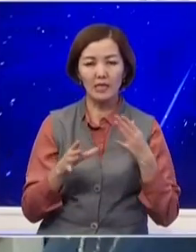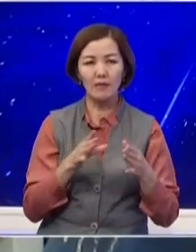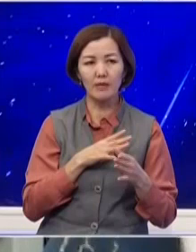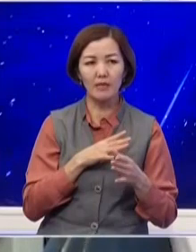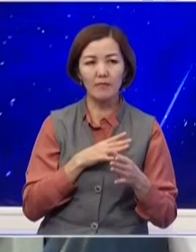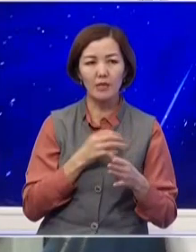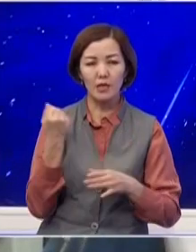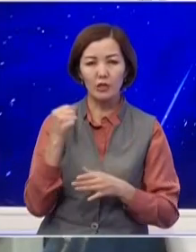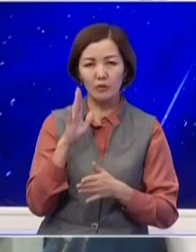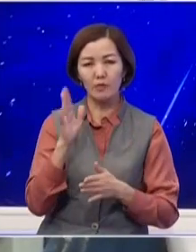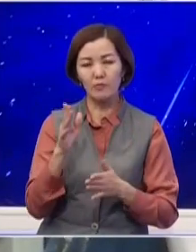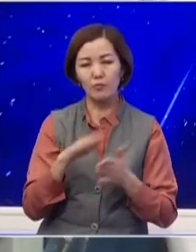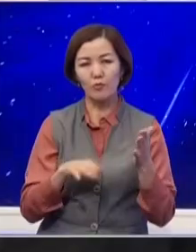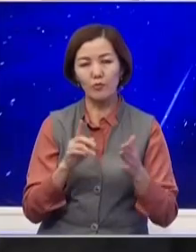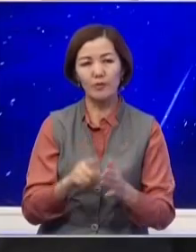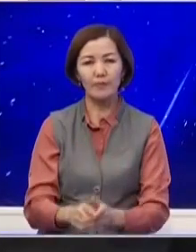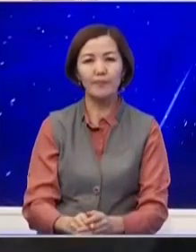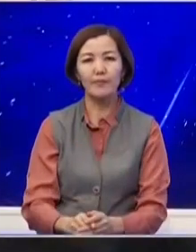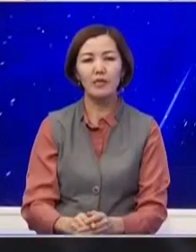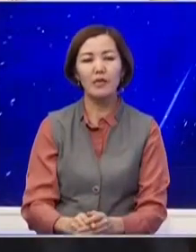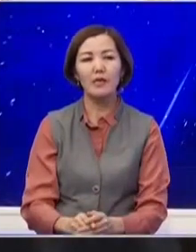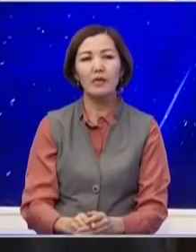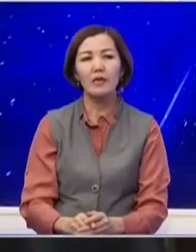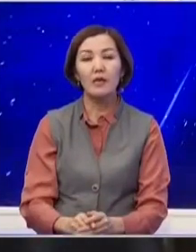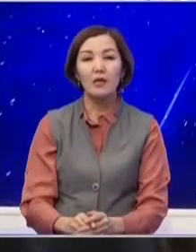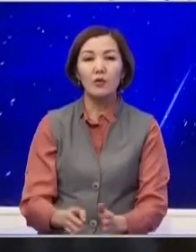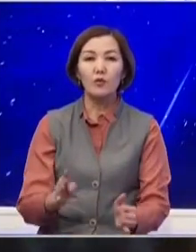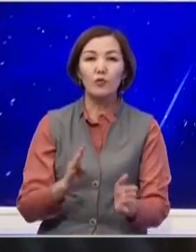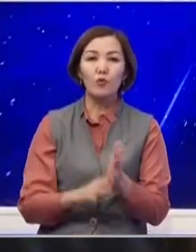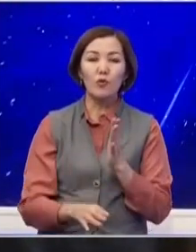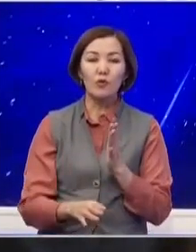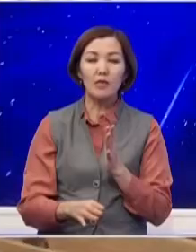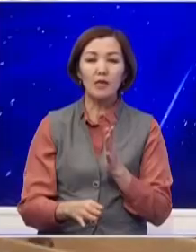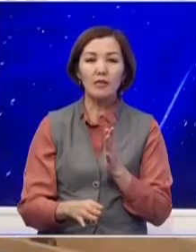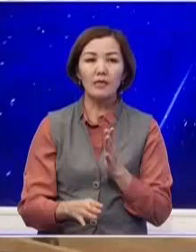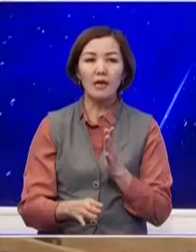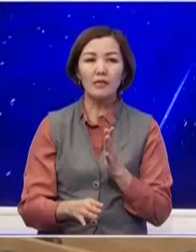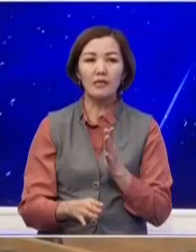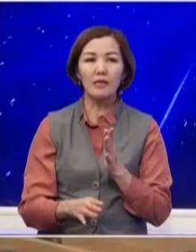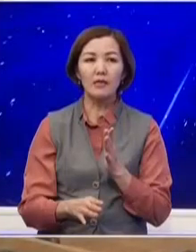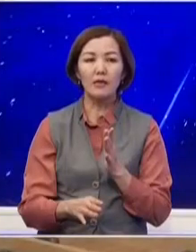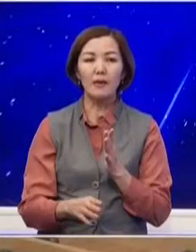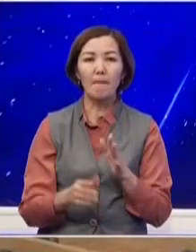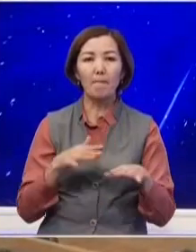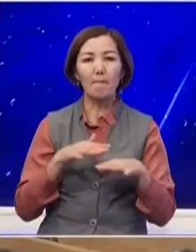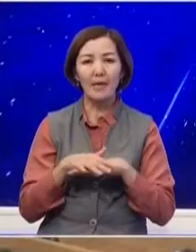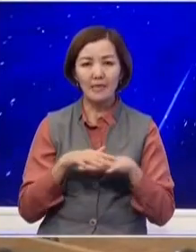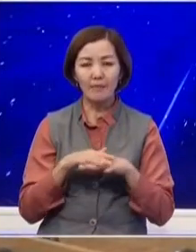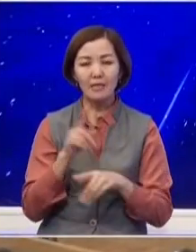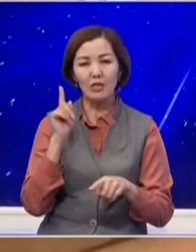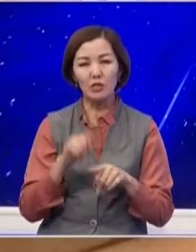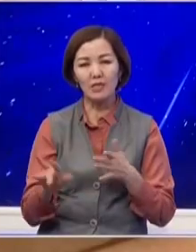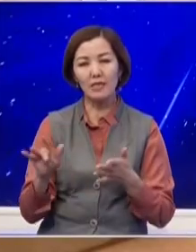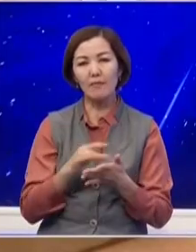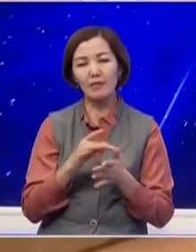осы жарыста жеңімпаз болғым келеді. Бір жүріс үшін 90 толғанатын тоғызқұмалақ тұнып тұрған математика мұнда жылдам есептеп